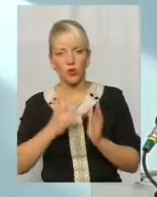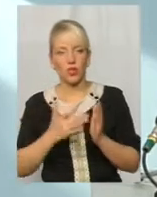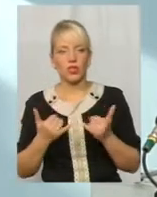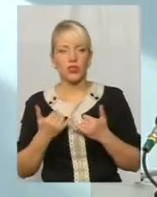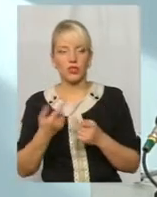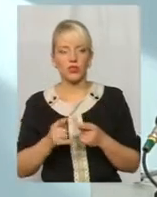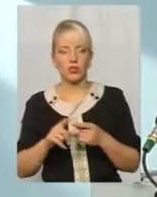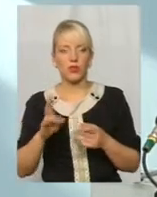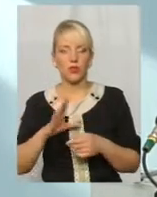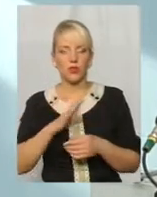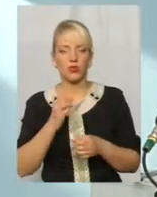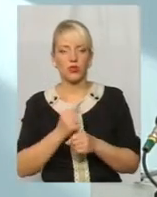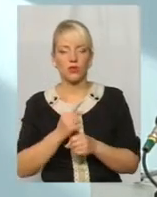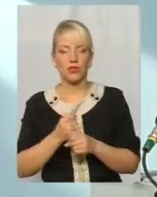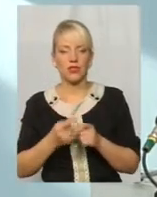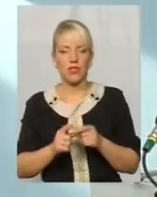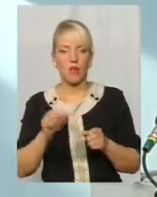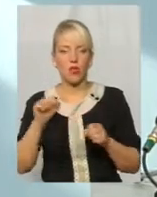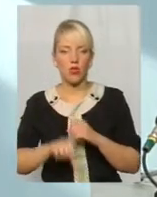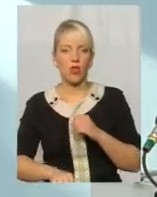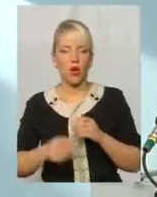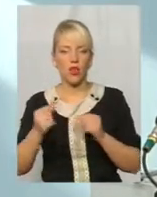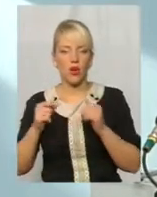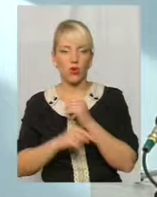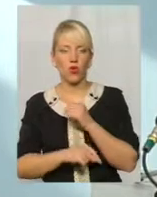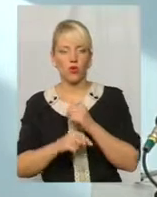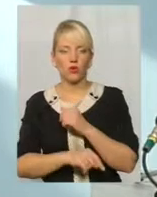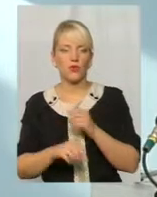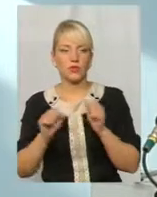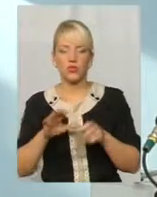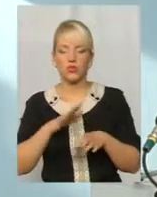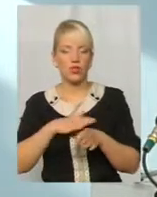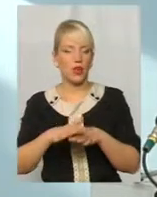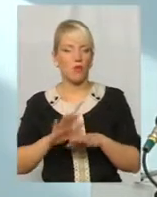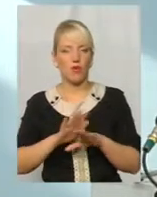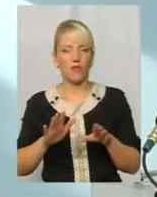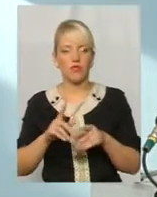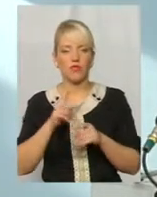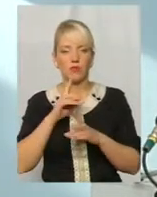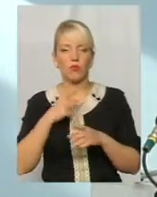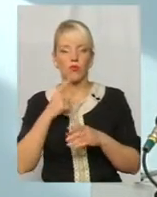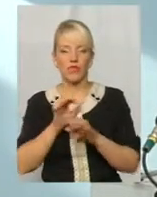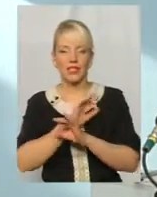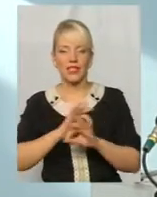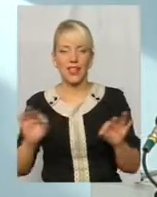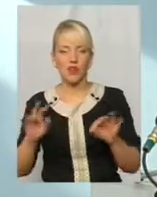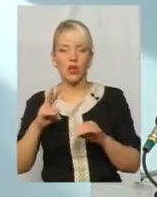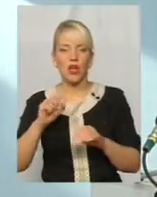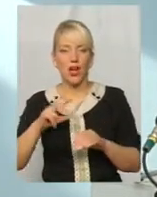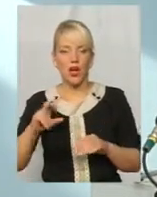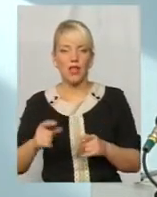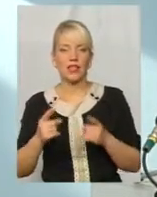було створено, саме подолання корупції. Можливо, не в повній мірі, не будемо брати вже в ідеалі, але